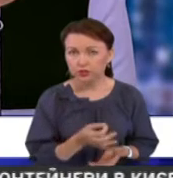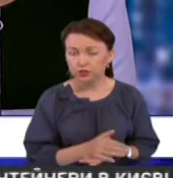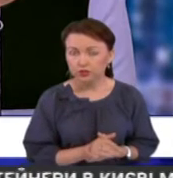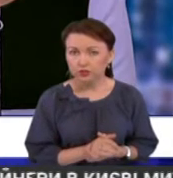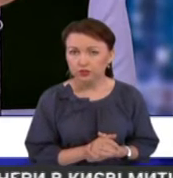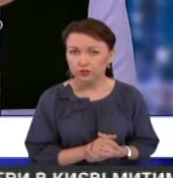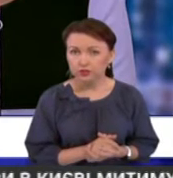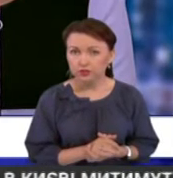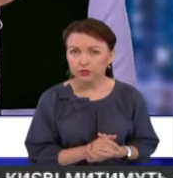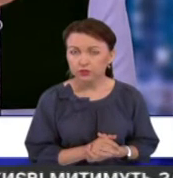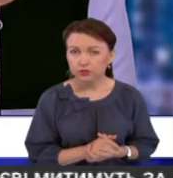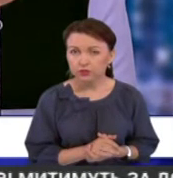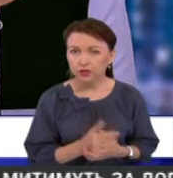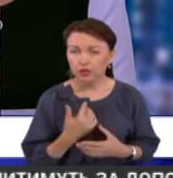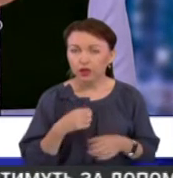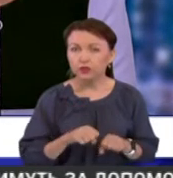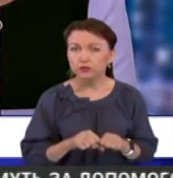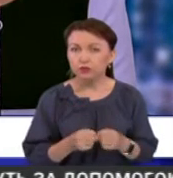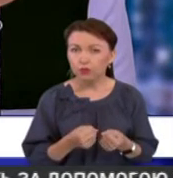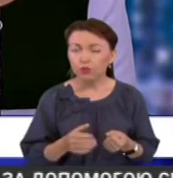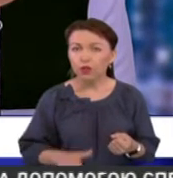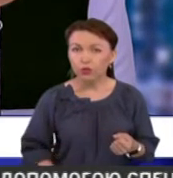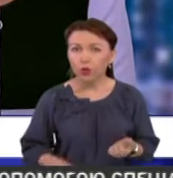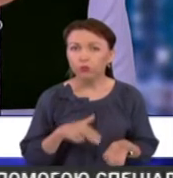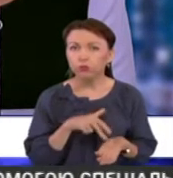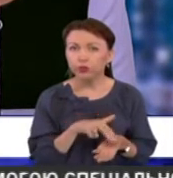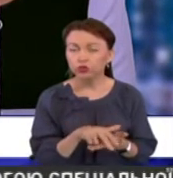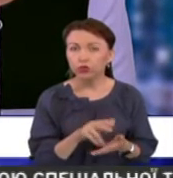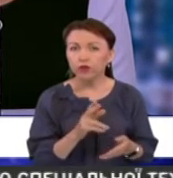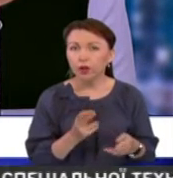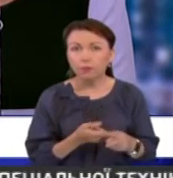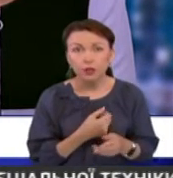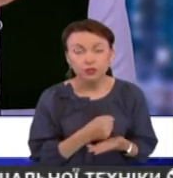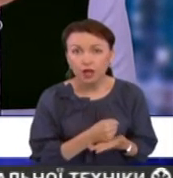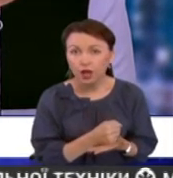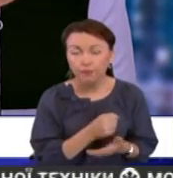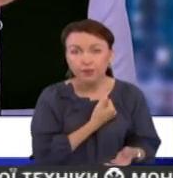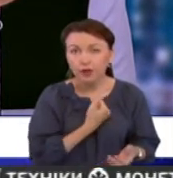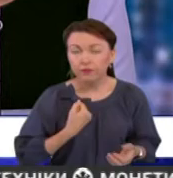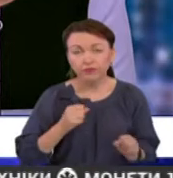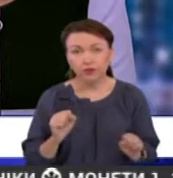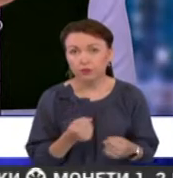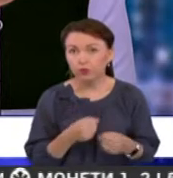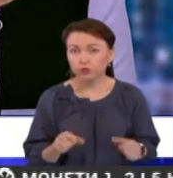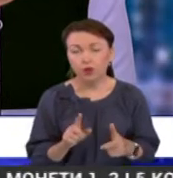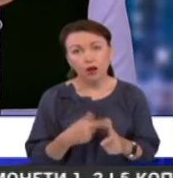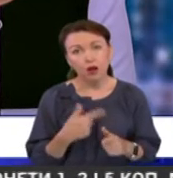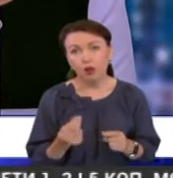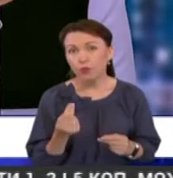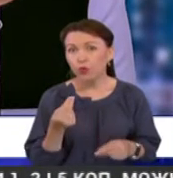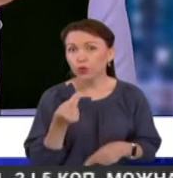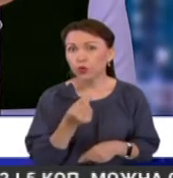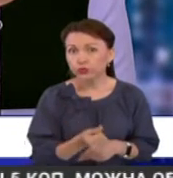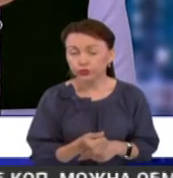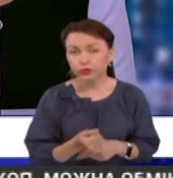Я саме поламав саме ногу. Поставити до лікаря-травматолога без терапевта неможливо. Або за гроші, або